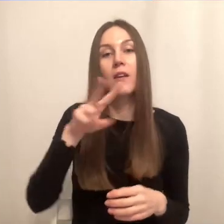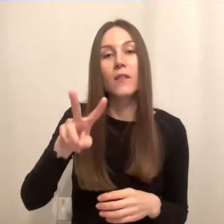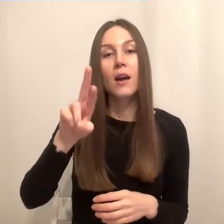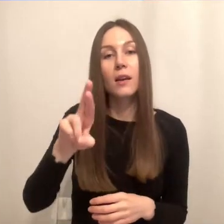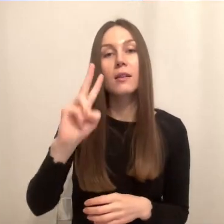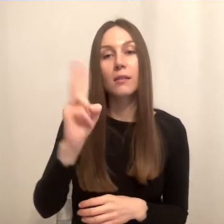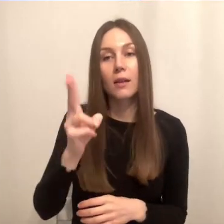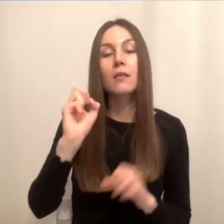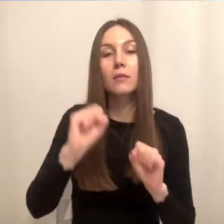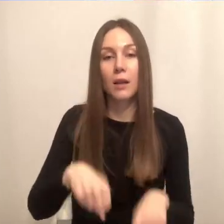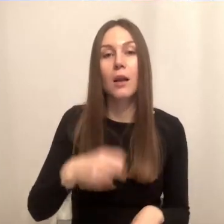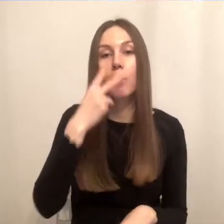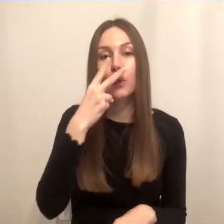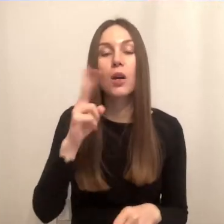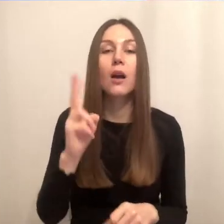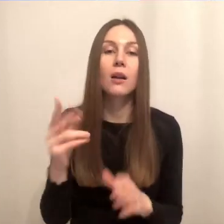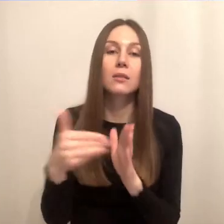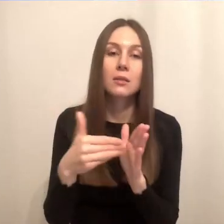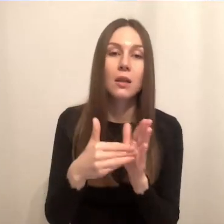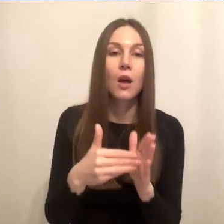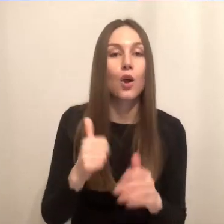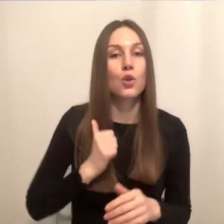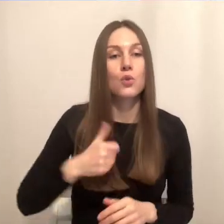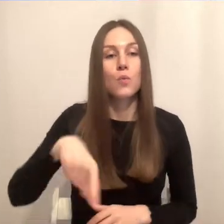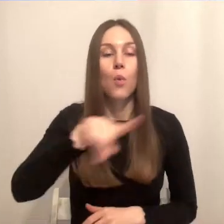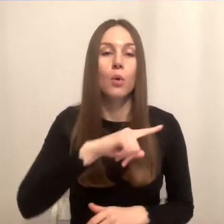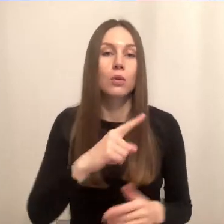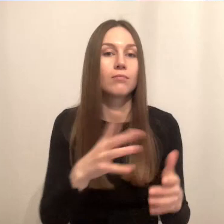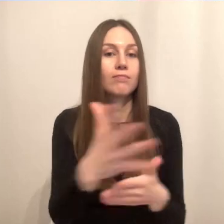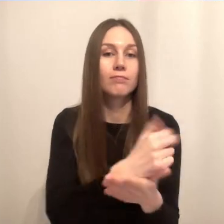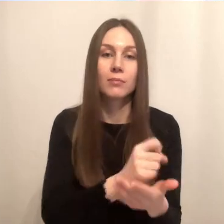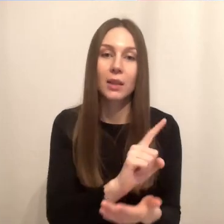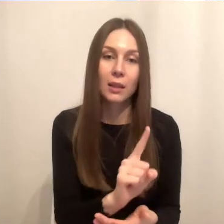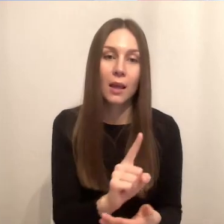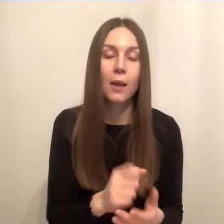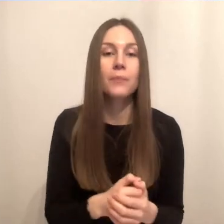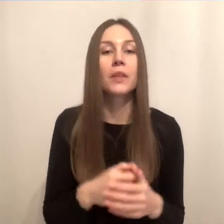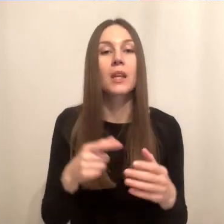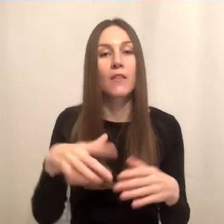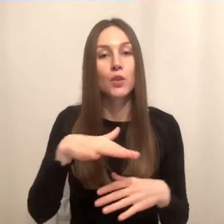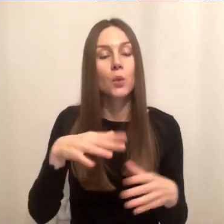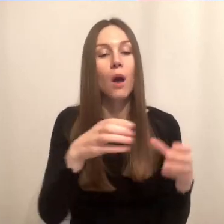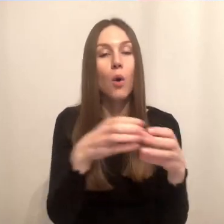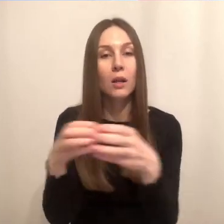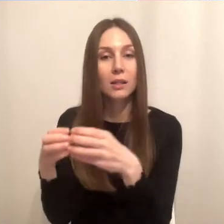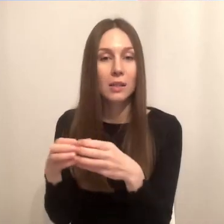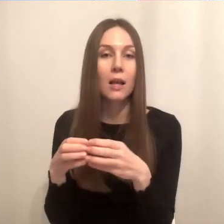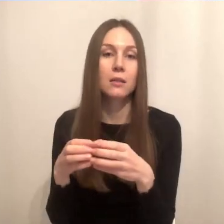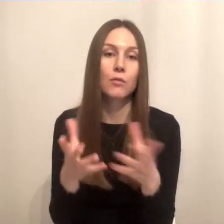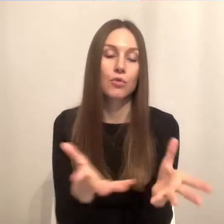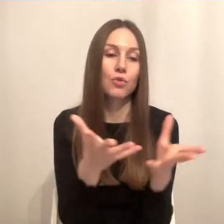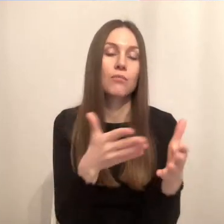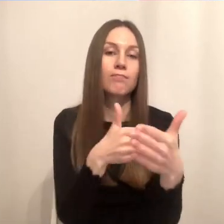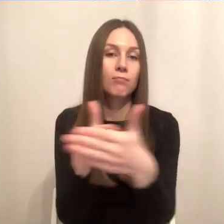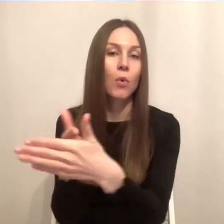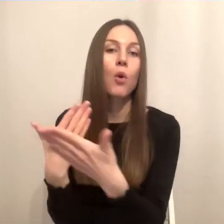buvo saukoję. Iš gyventojų tikrai nerinkom, o skatinom rinkti visuomeninės organizacijas ir aukoti joms, nes dabar tikrai suprantam, kad visiems gyventojams